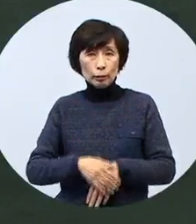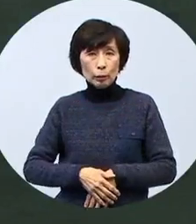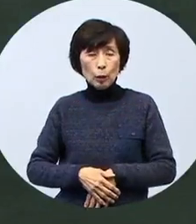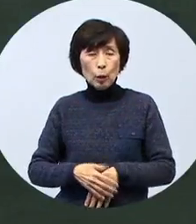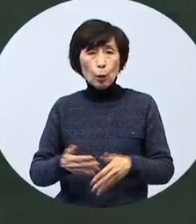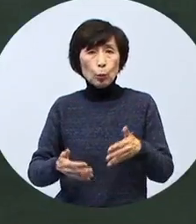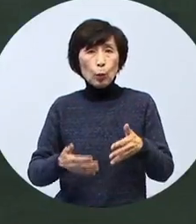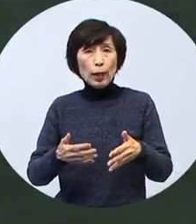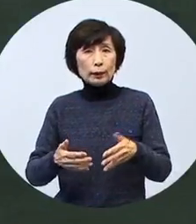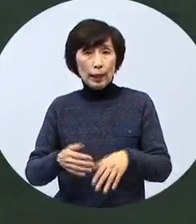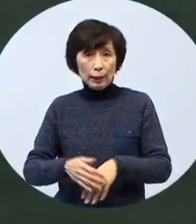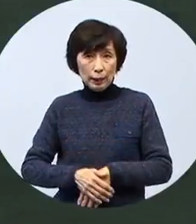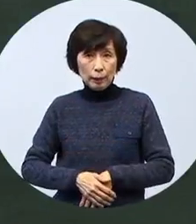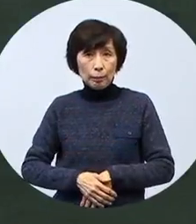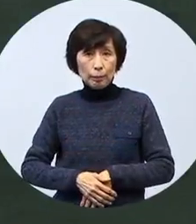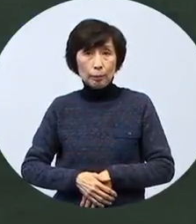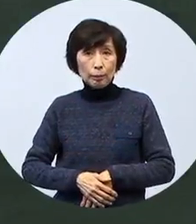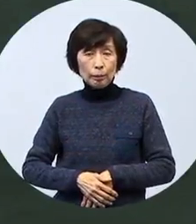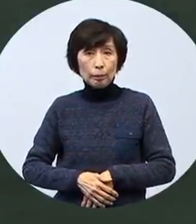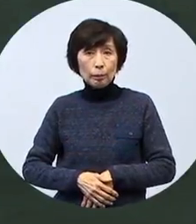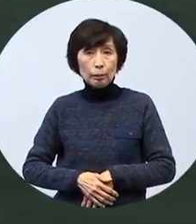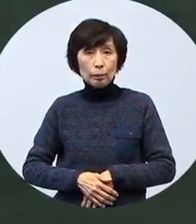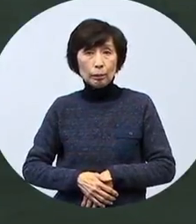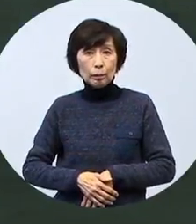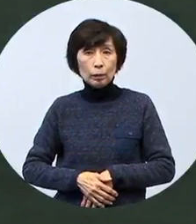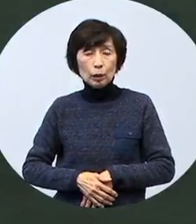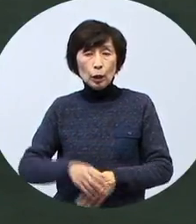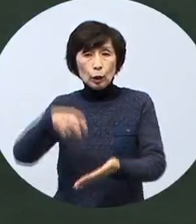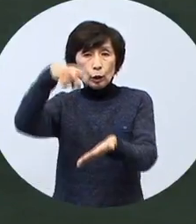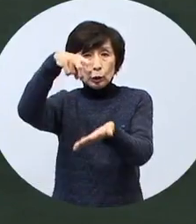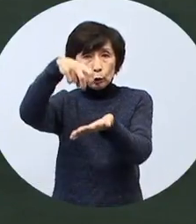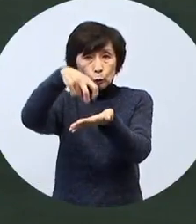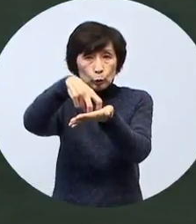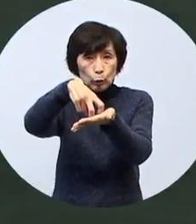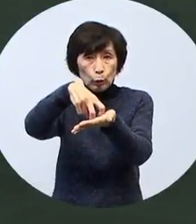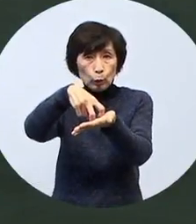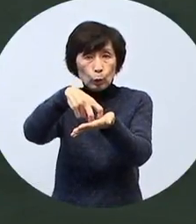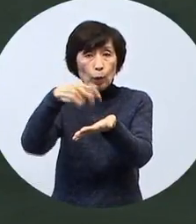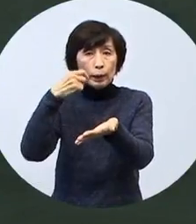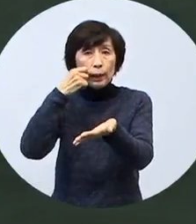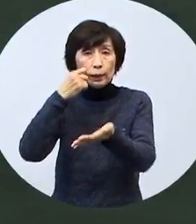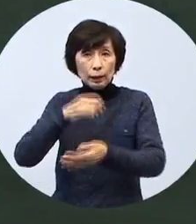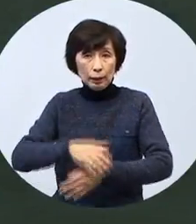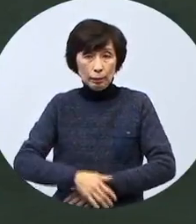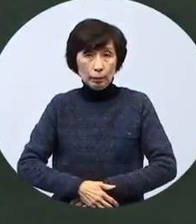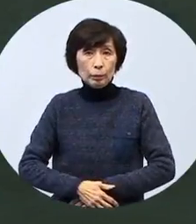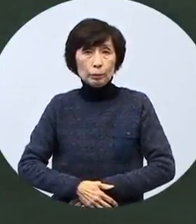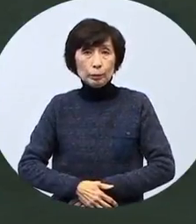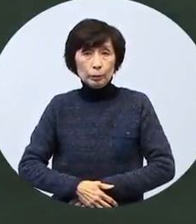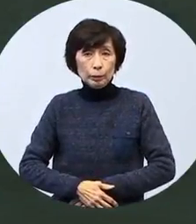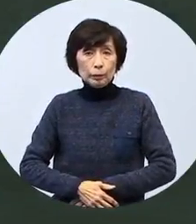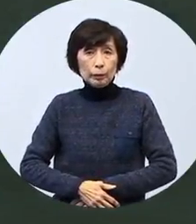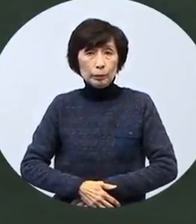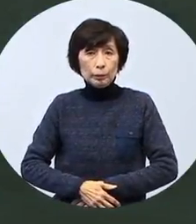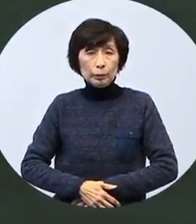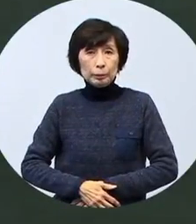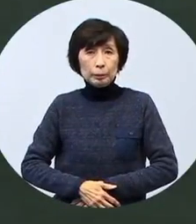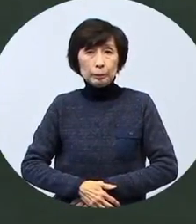不安定ですし、で床に座ることも厳しい、できないので